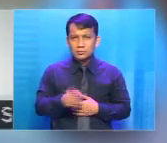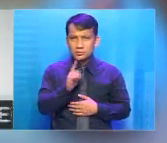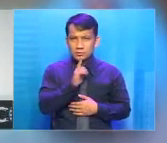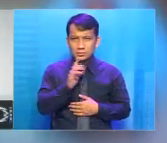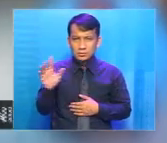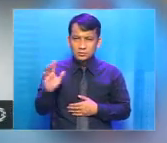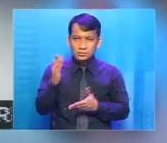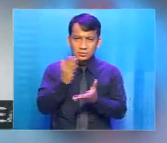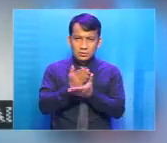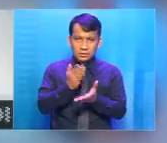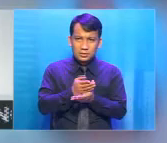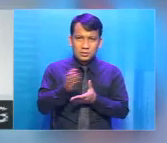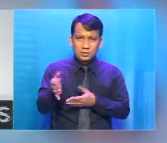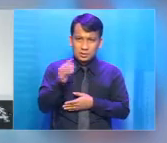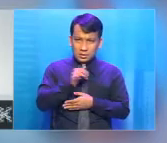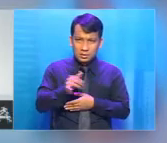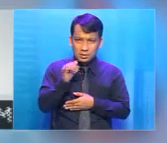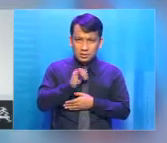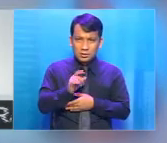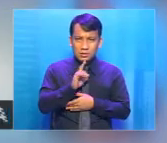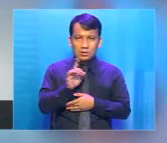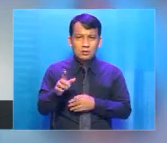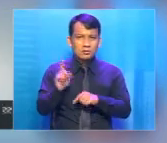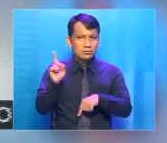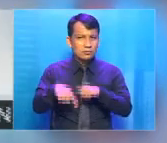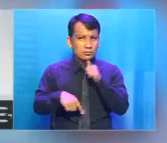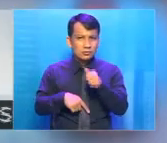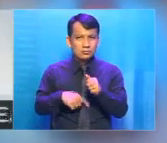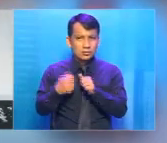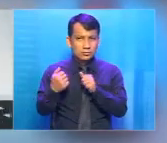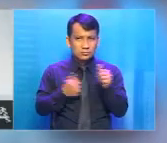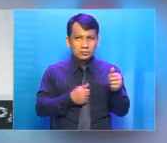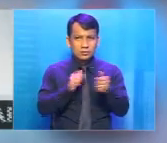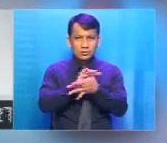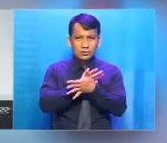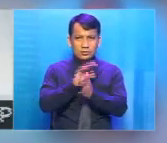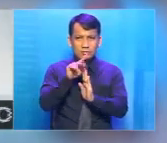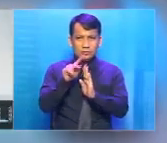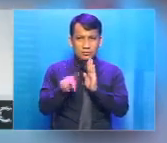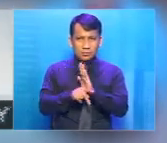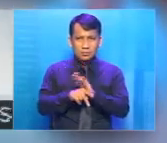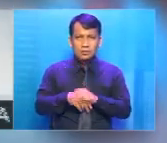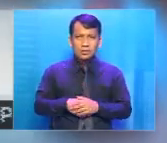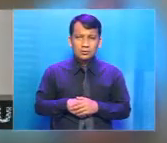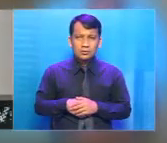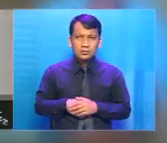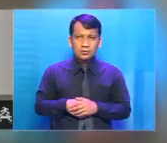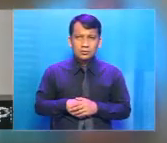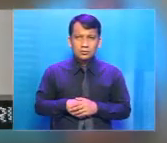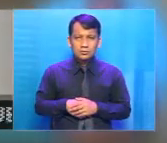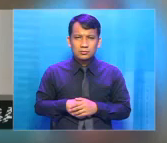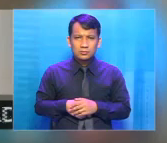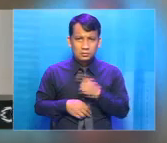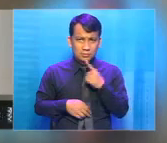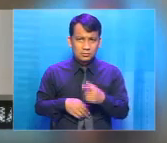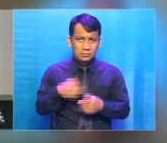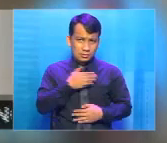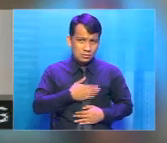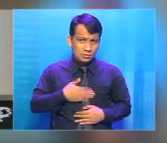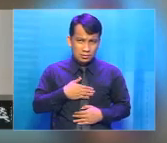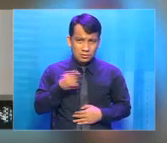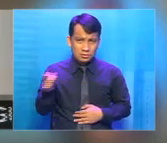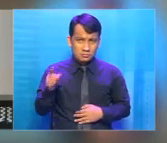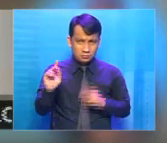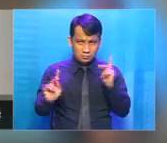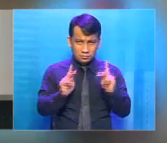siyang ititigil ng inuman at tahasang hindi pagsunod sa COVID-19 protocols. Kamahalan, pwede ba makiusap ang